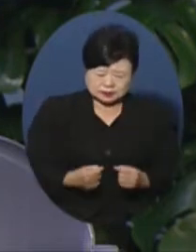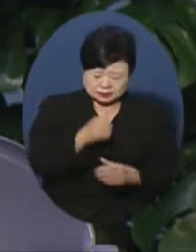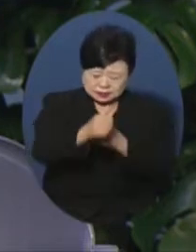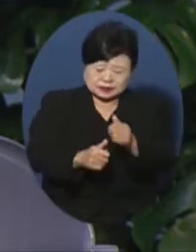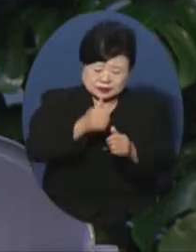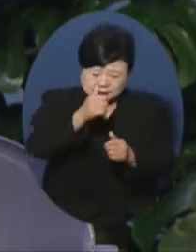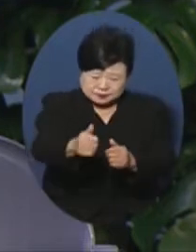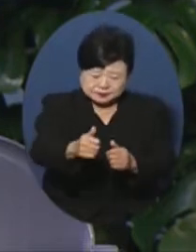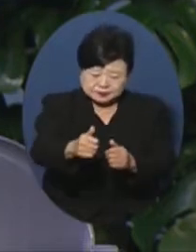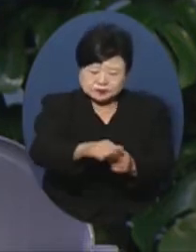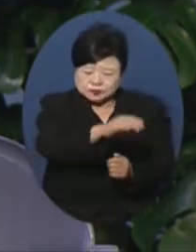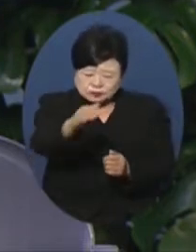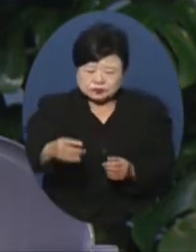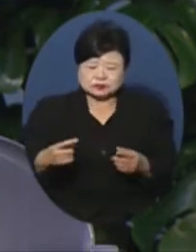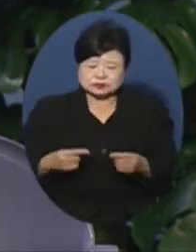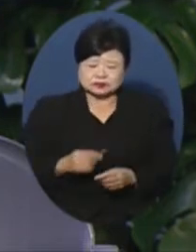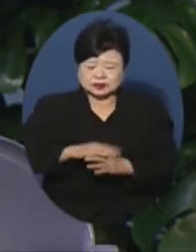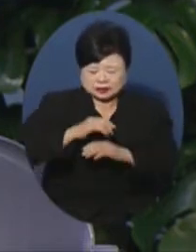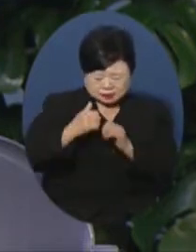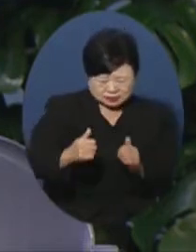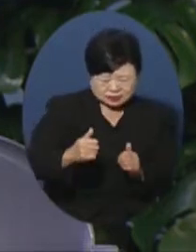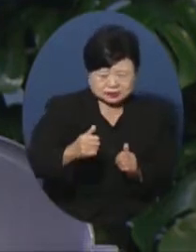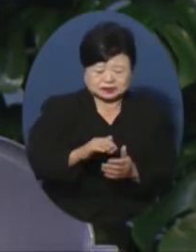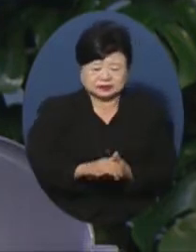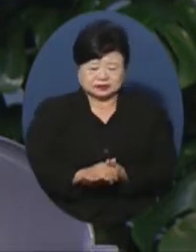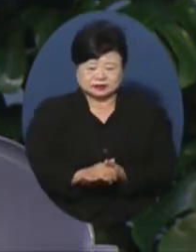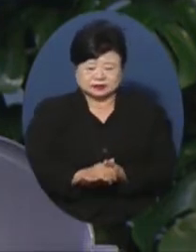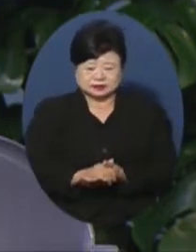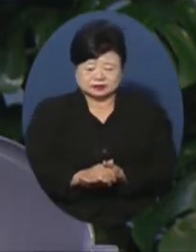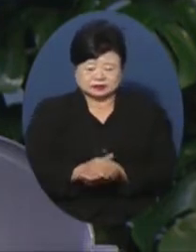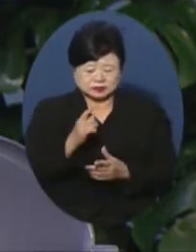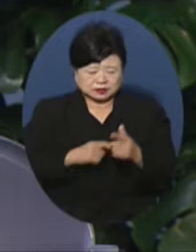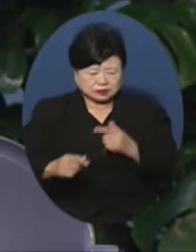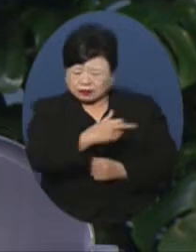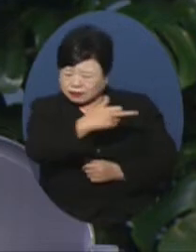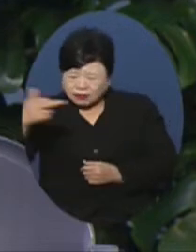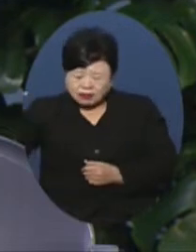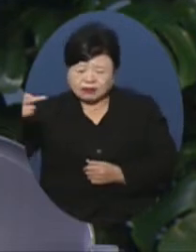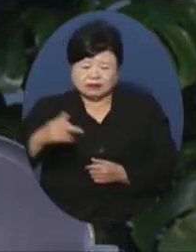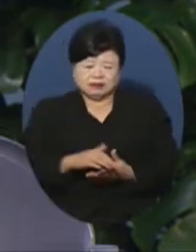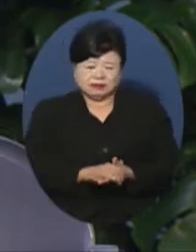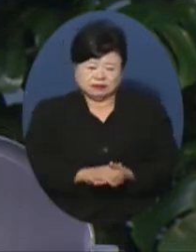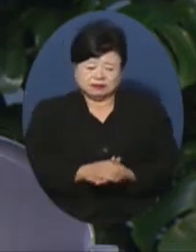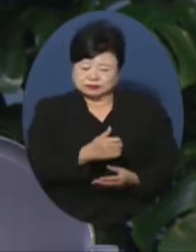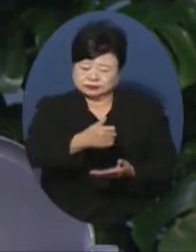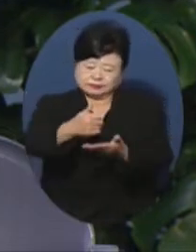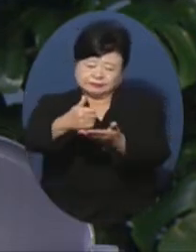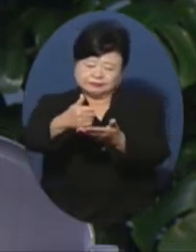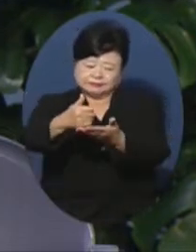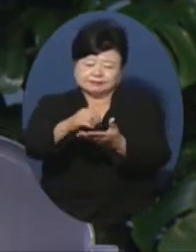계신 하나님은 우리를 대적하는 그 어떤 세력보다 크신 분입니다.